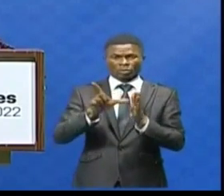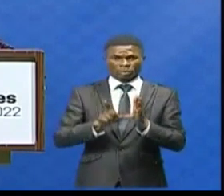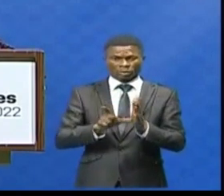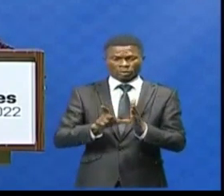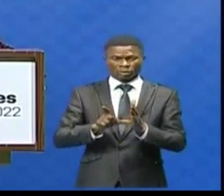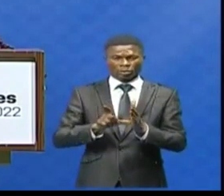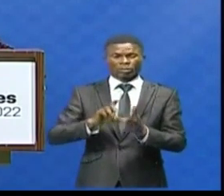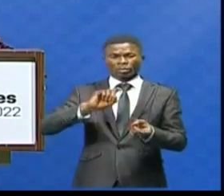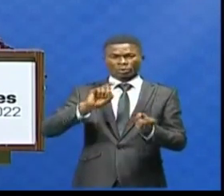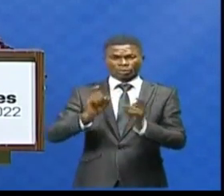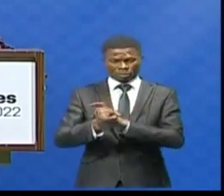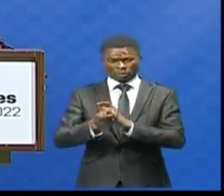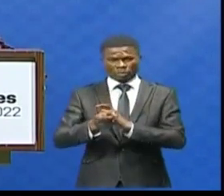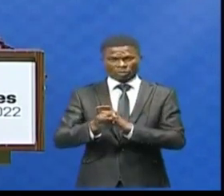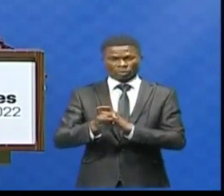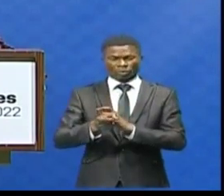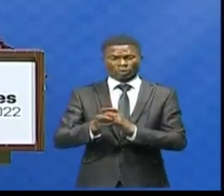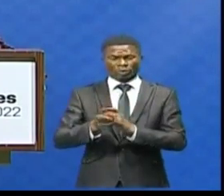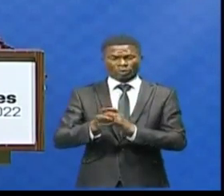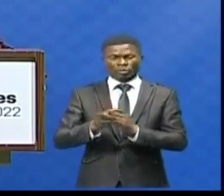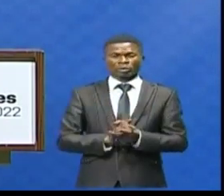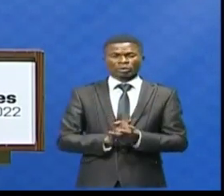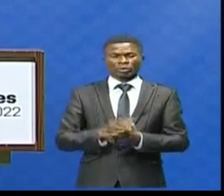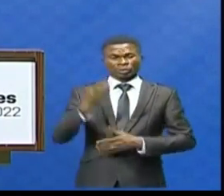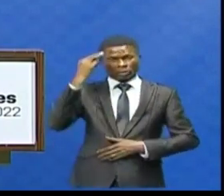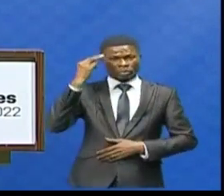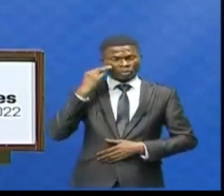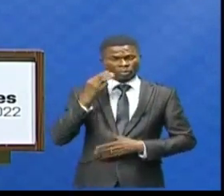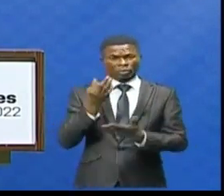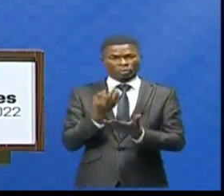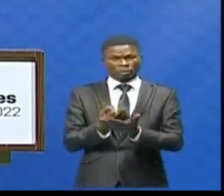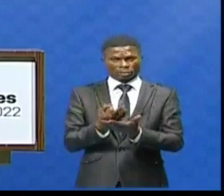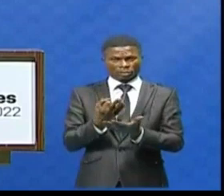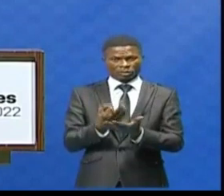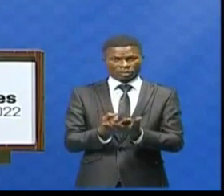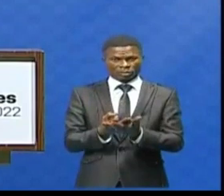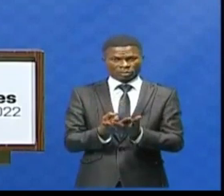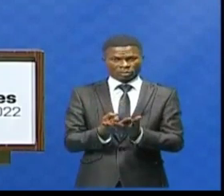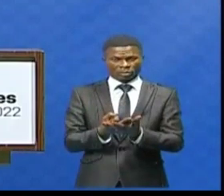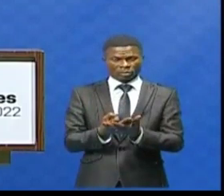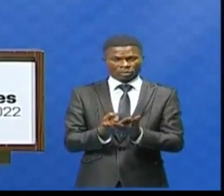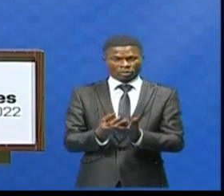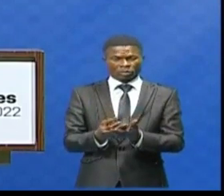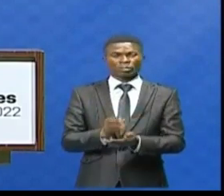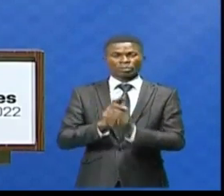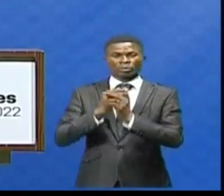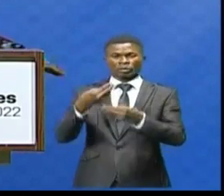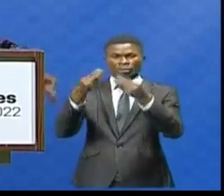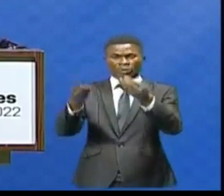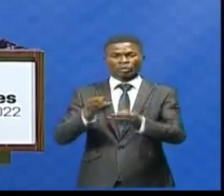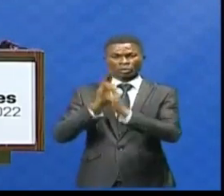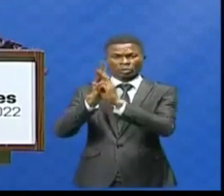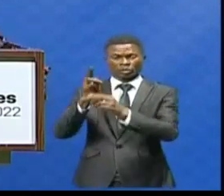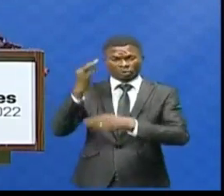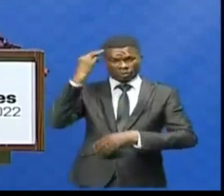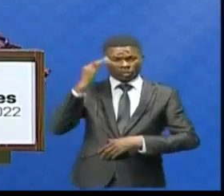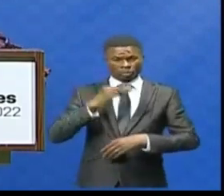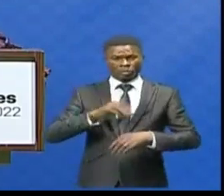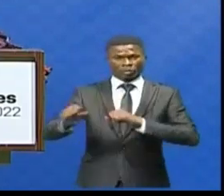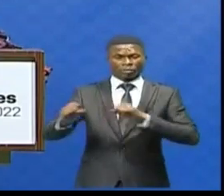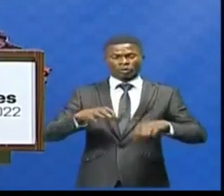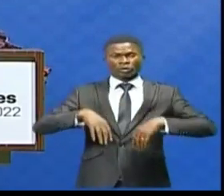de ratification le ministre des Finances a soumis au conseil pour examen